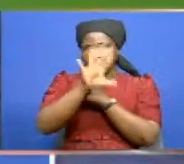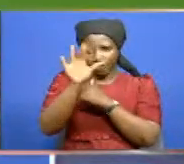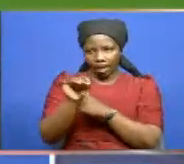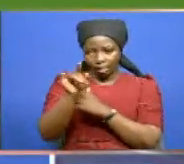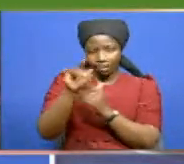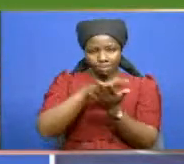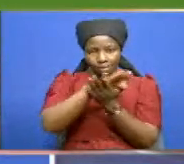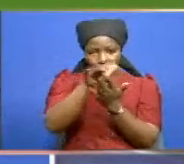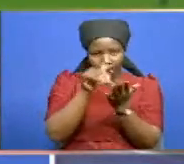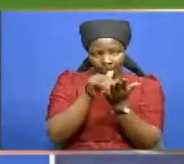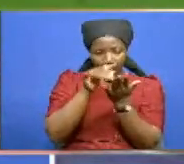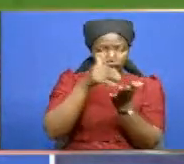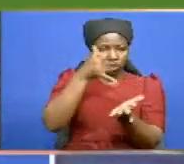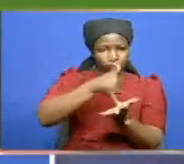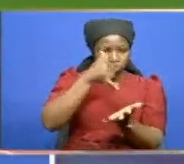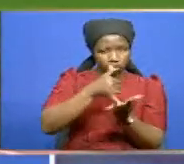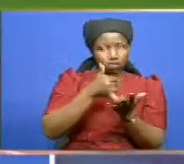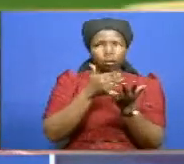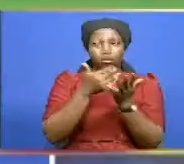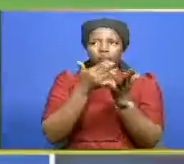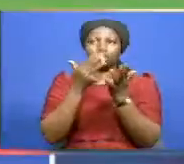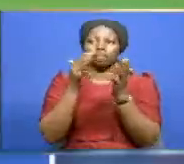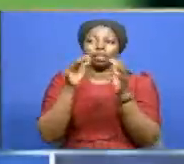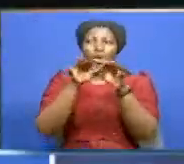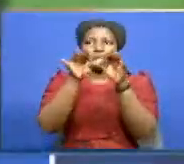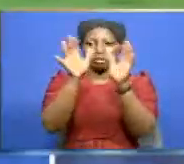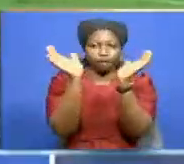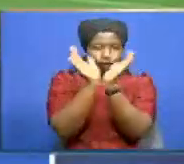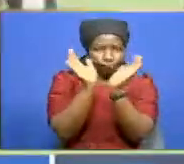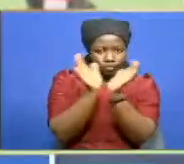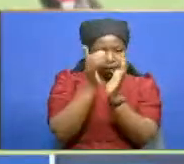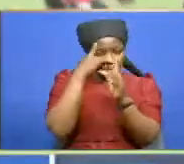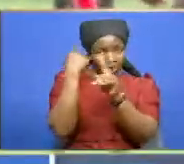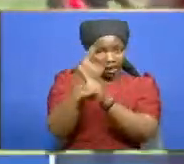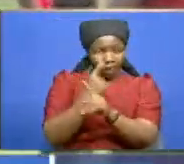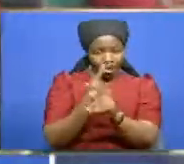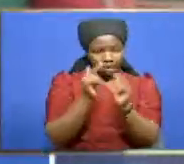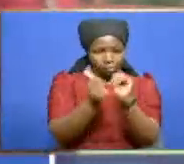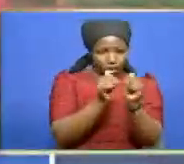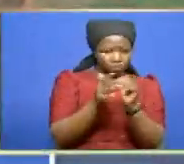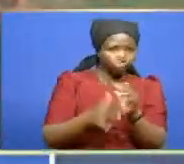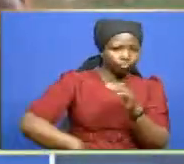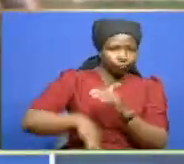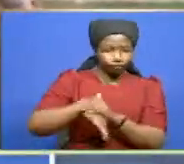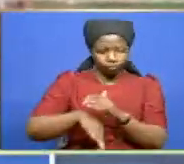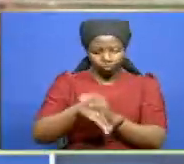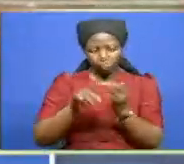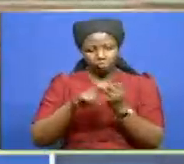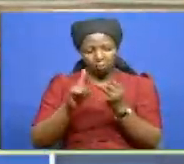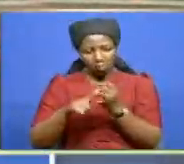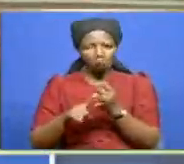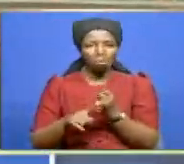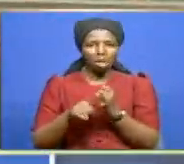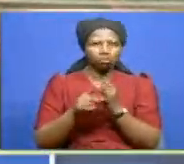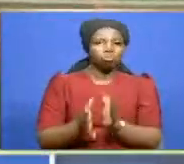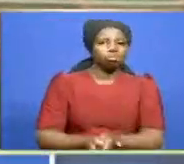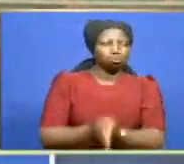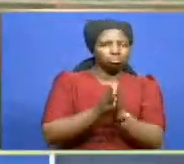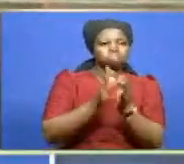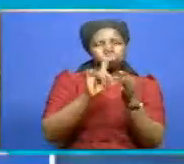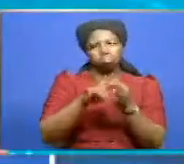hicho kitajumuisha ukumbi wa michezo mbalimbali ikiwemo riadha, soka, mpira wa wavu, mpira wa kikapu, mpira wa